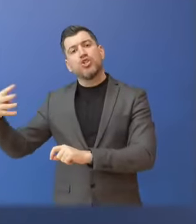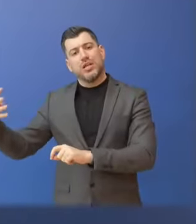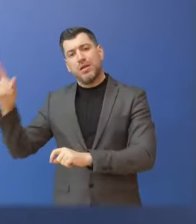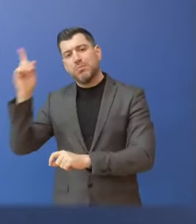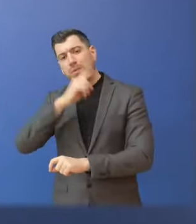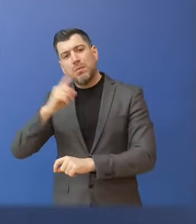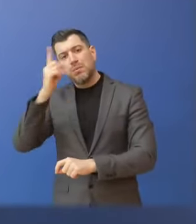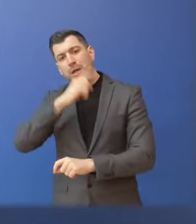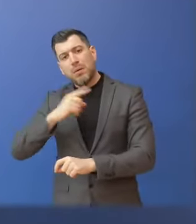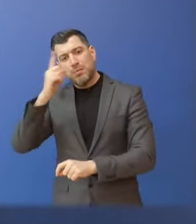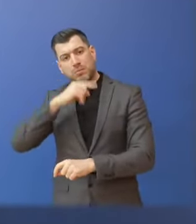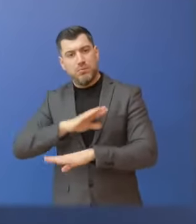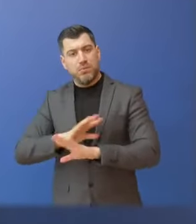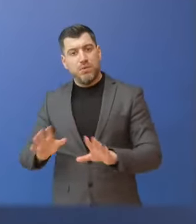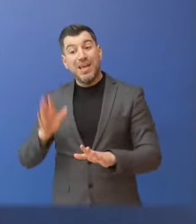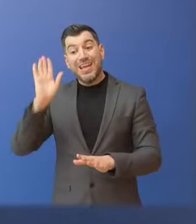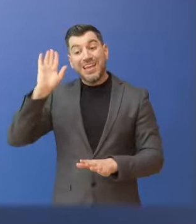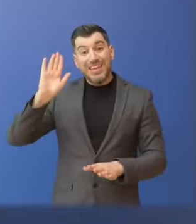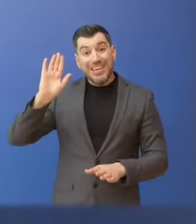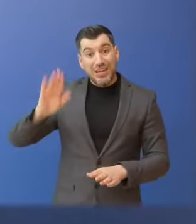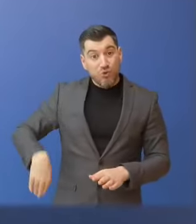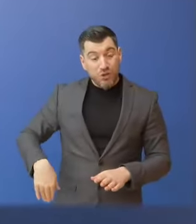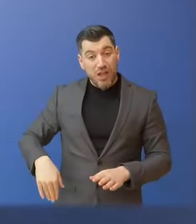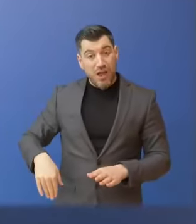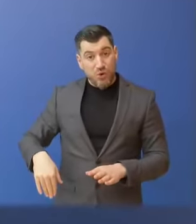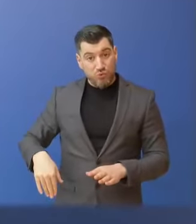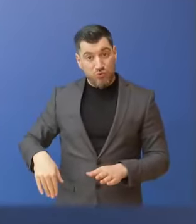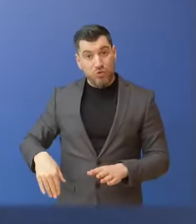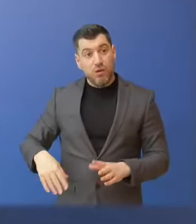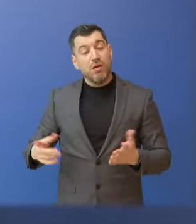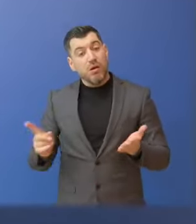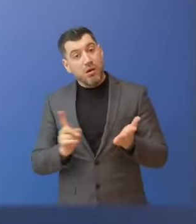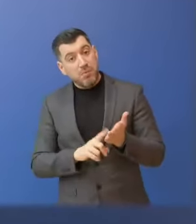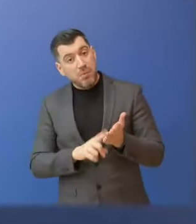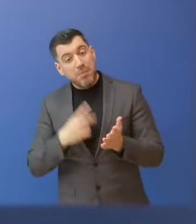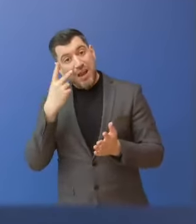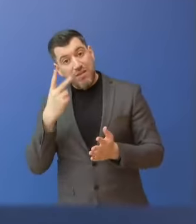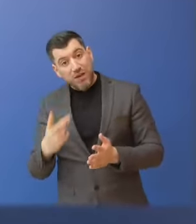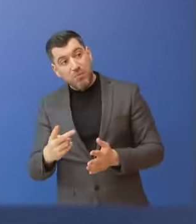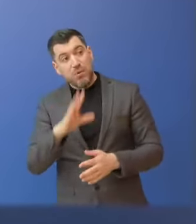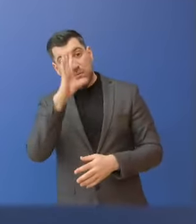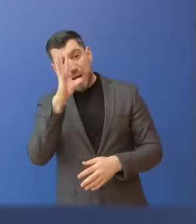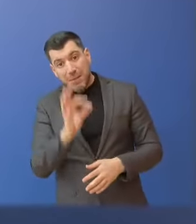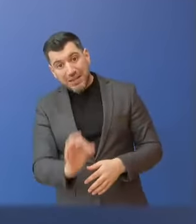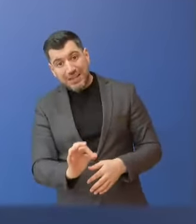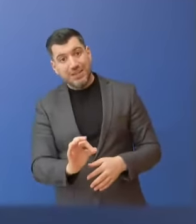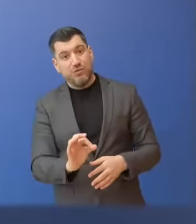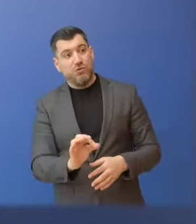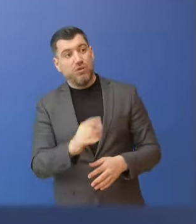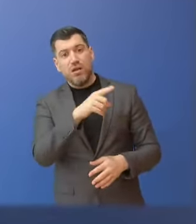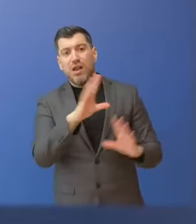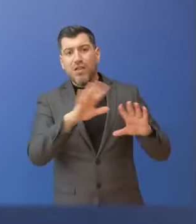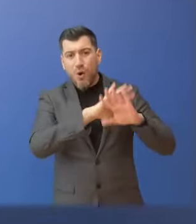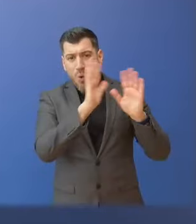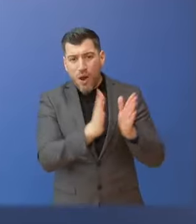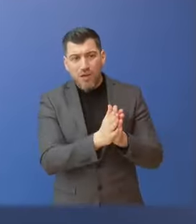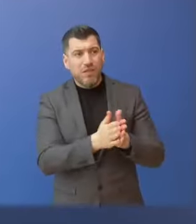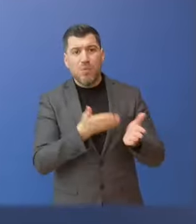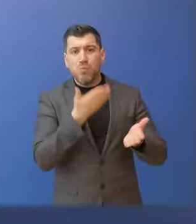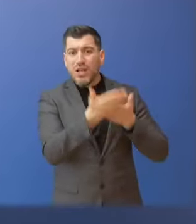της ημέρας με τρν τα δεδομένα τα στοιχεία τα οποία προκύπτουν από επίσημα έγγραφα από προϋπολογισμούς από όλα αυτά τα οποία είναι κατατεθημενες